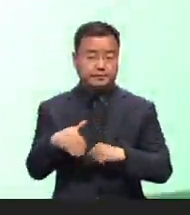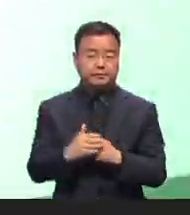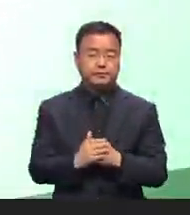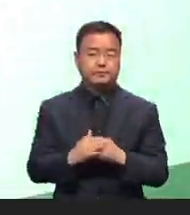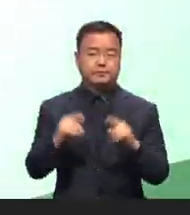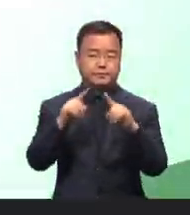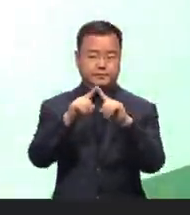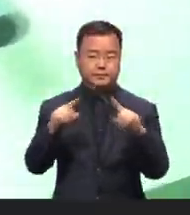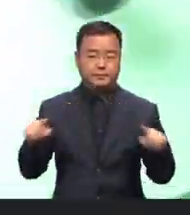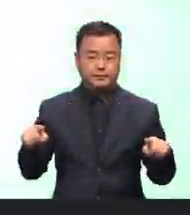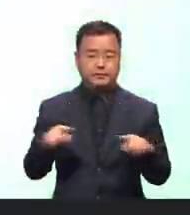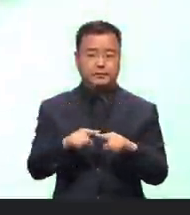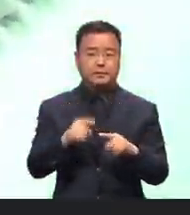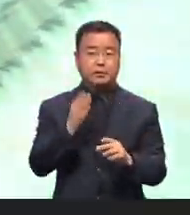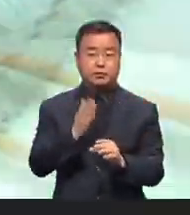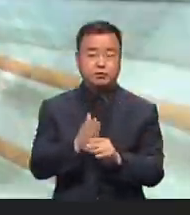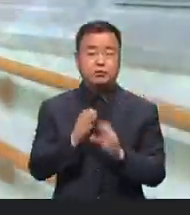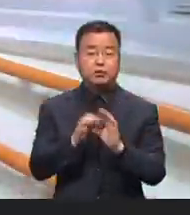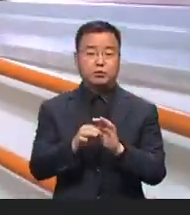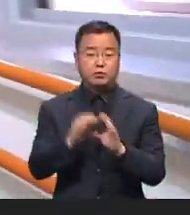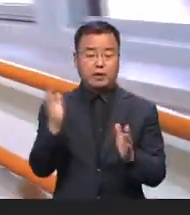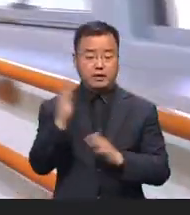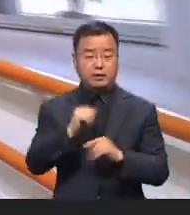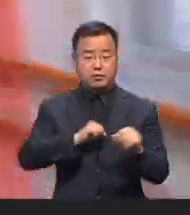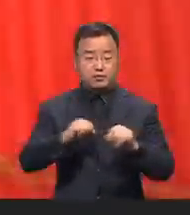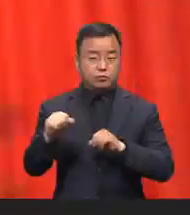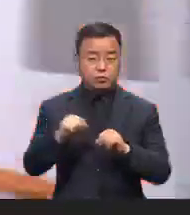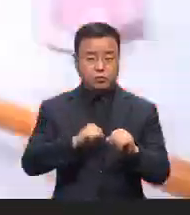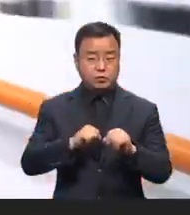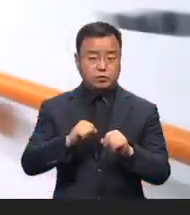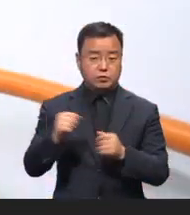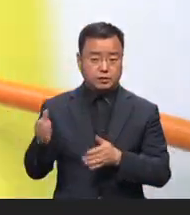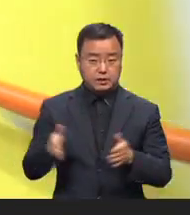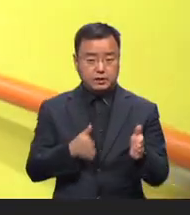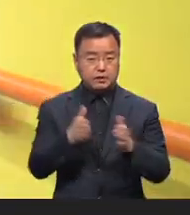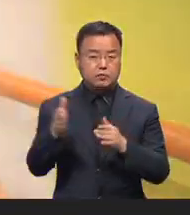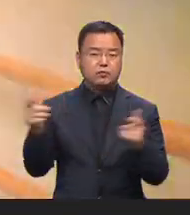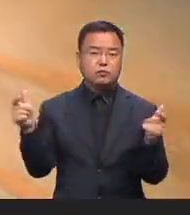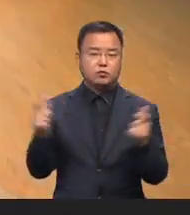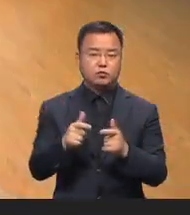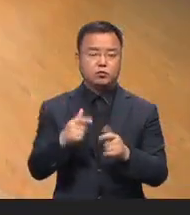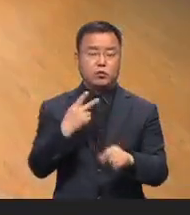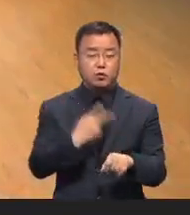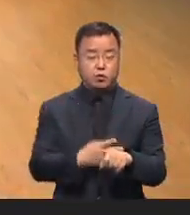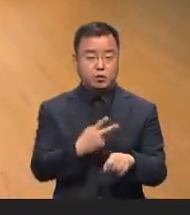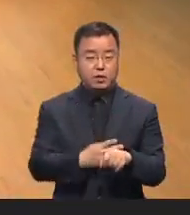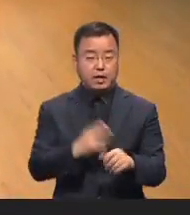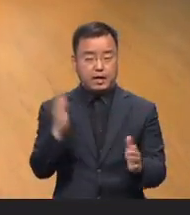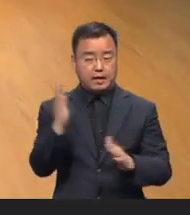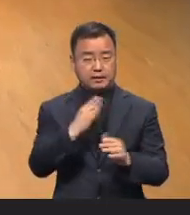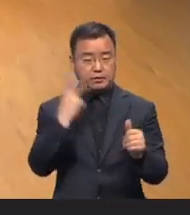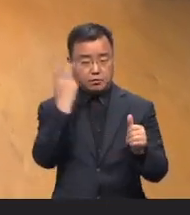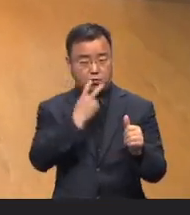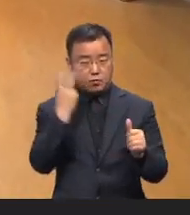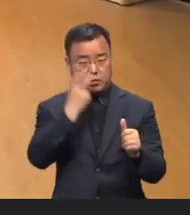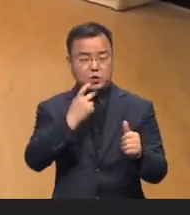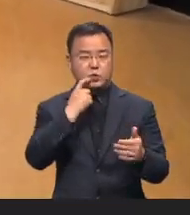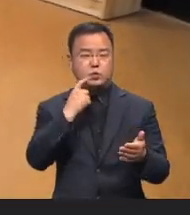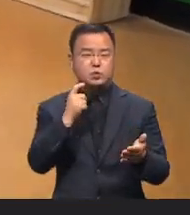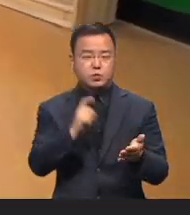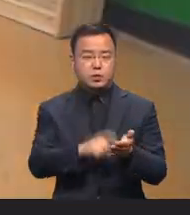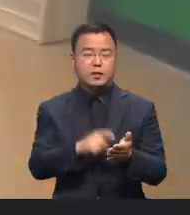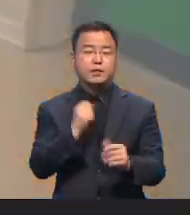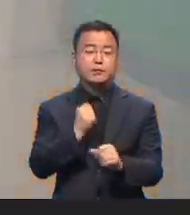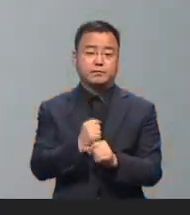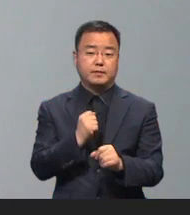중심 공간을 활용해 학생들이 움직이는 동선을 줄이고 교사가 학생들을 관찰하기 쉬운 환경으로 만든